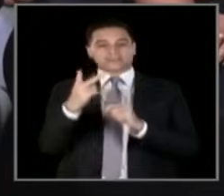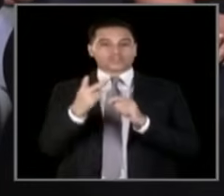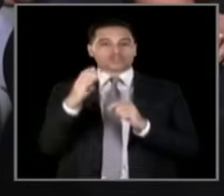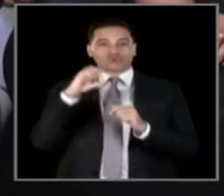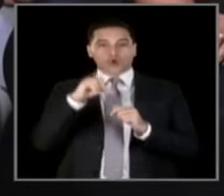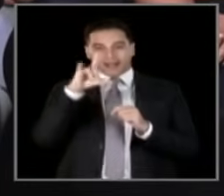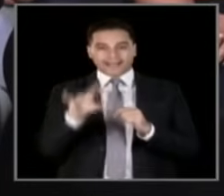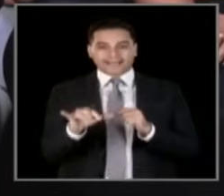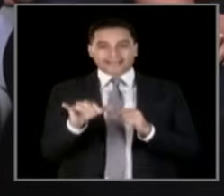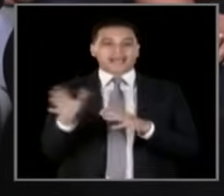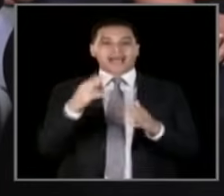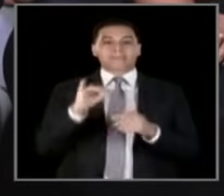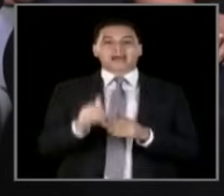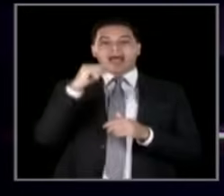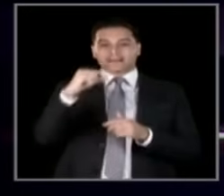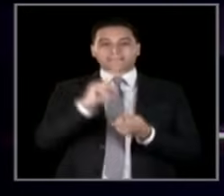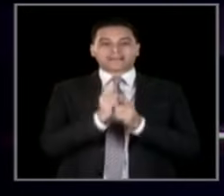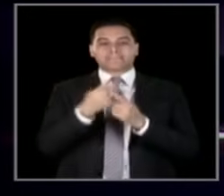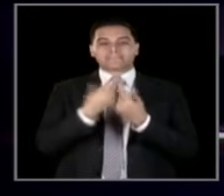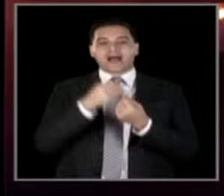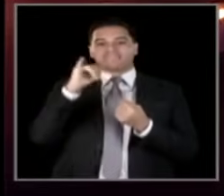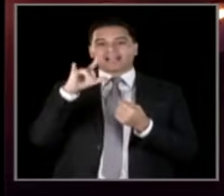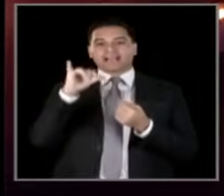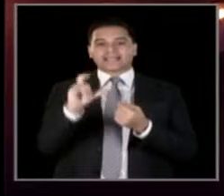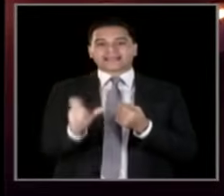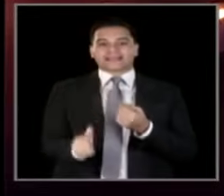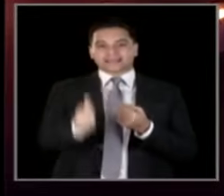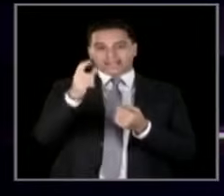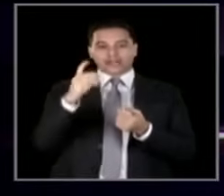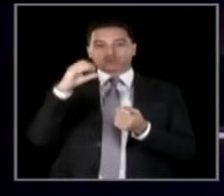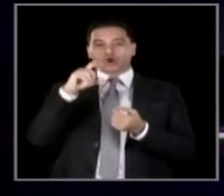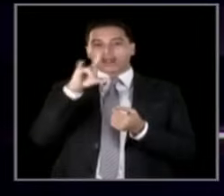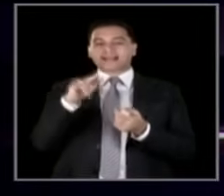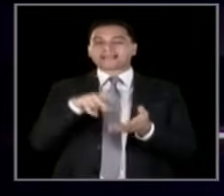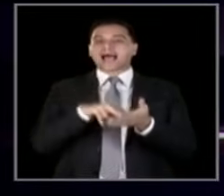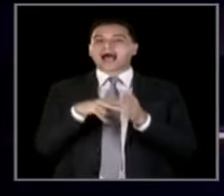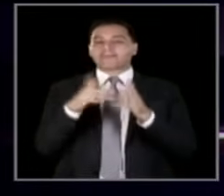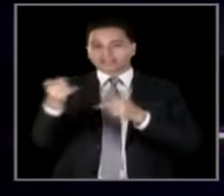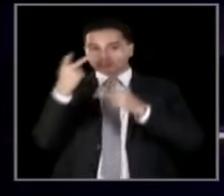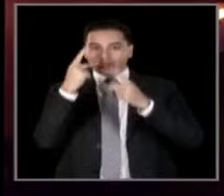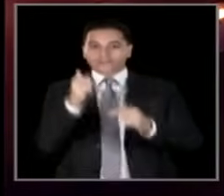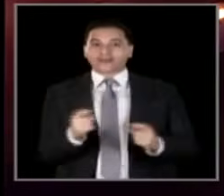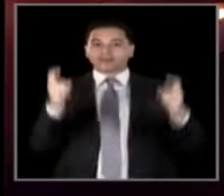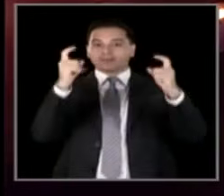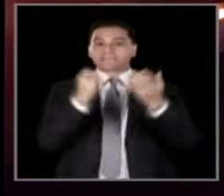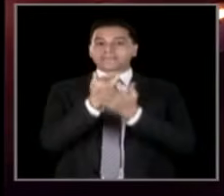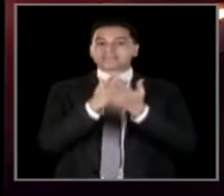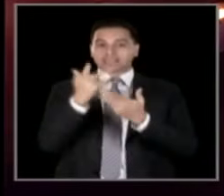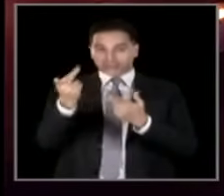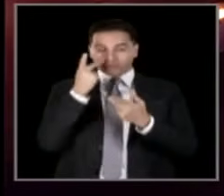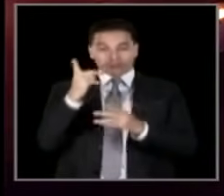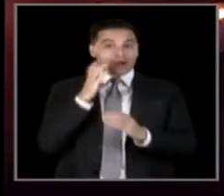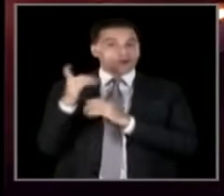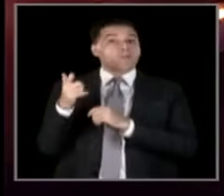عماد مكان فيلينا فيكن. ازيك يا جولي؟ تمام الحمد لله. ايه رأيك في أداء المدرسة النهاردة؟ هما عندهم